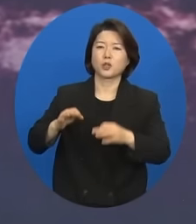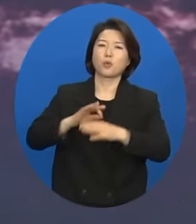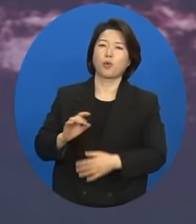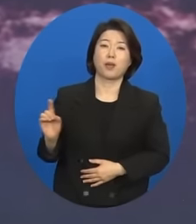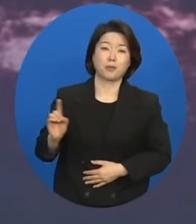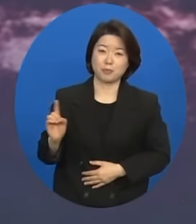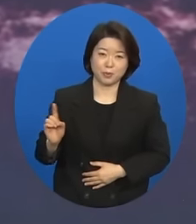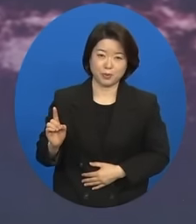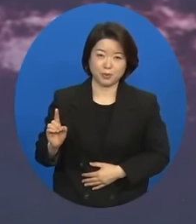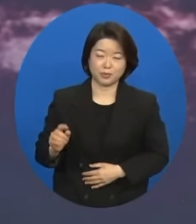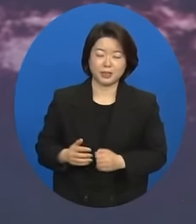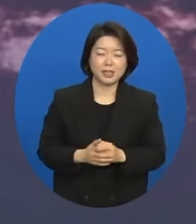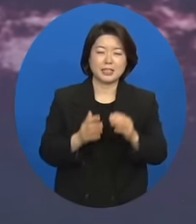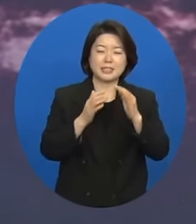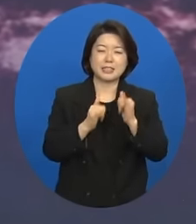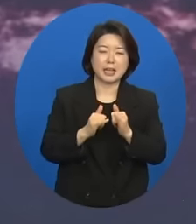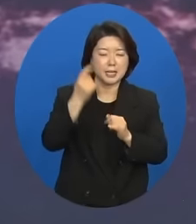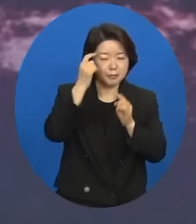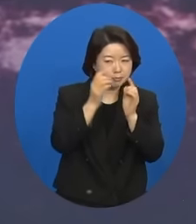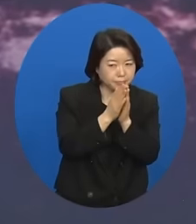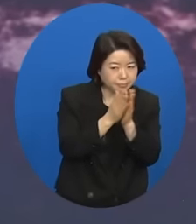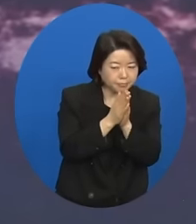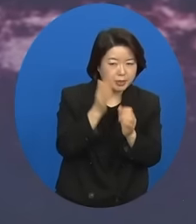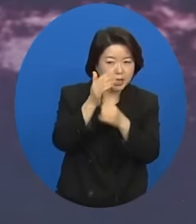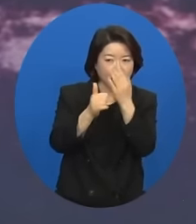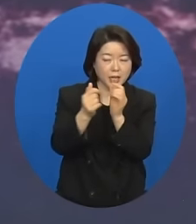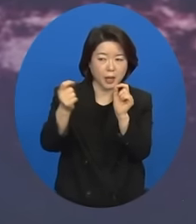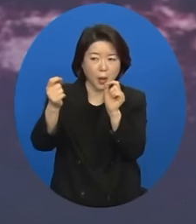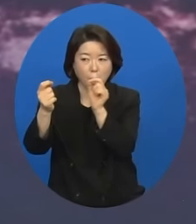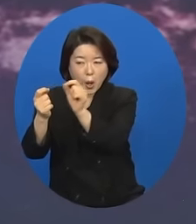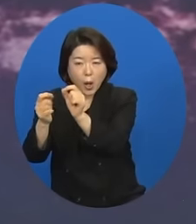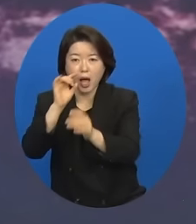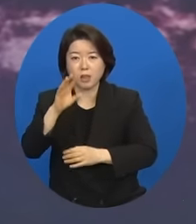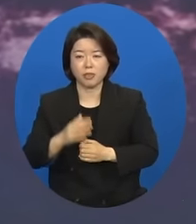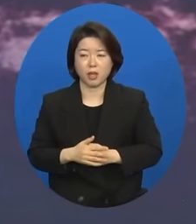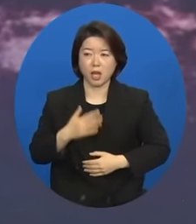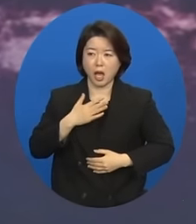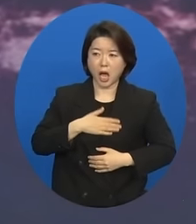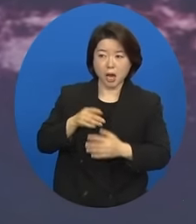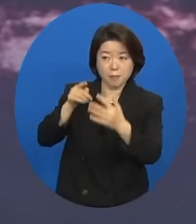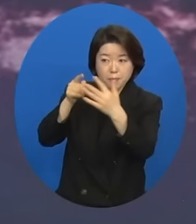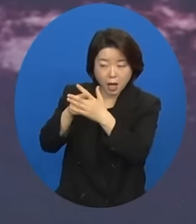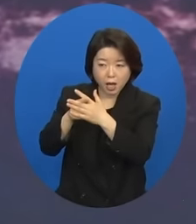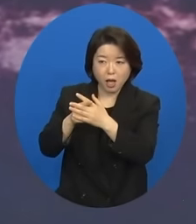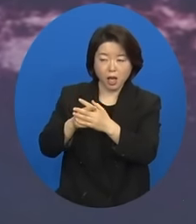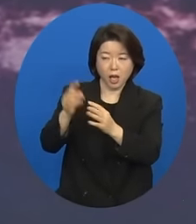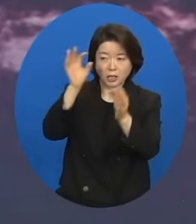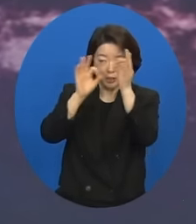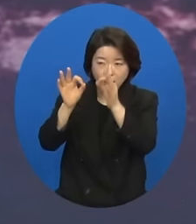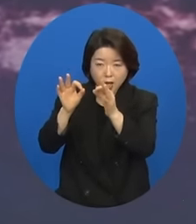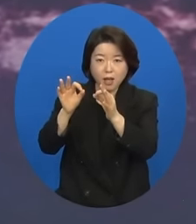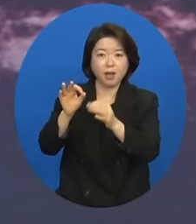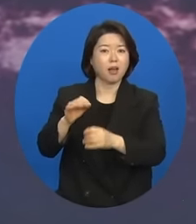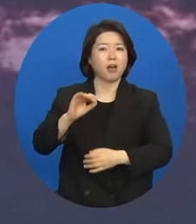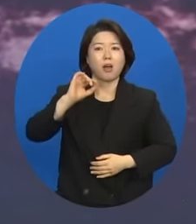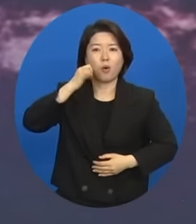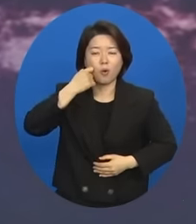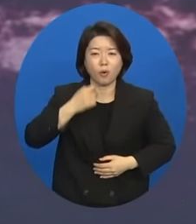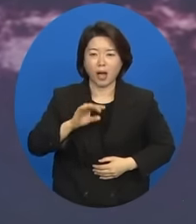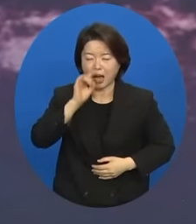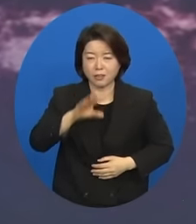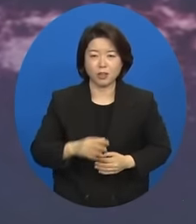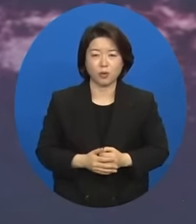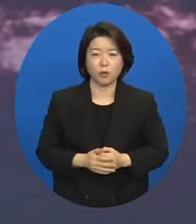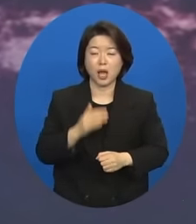아십니까 인간 스스로는 하나님께 갈 수가 없어요 하나님 알 수도 없고 찾을 수도 없습니다 하나님 그분께서